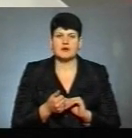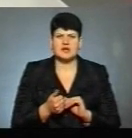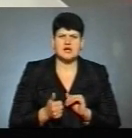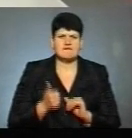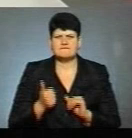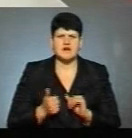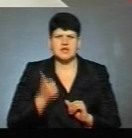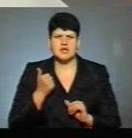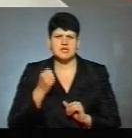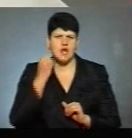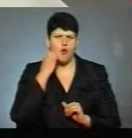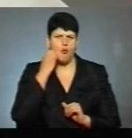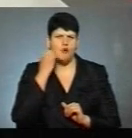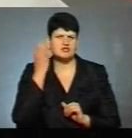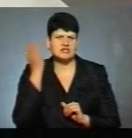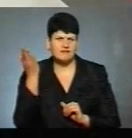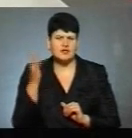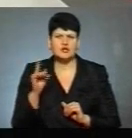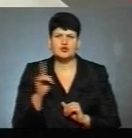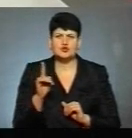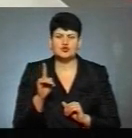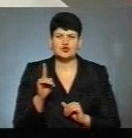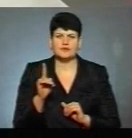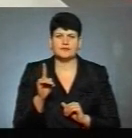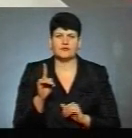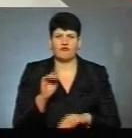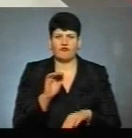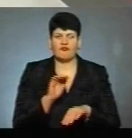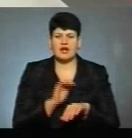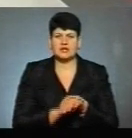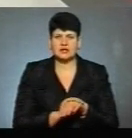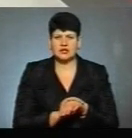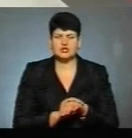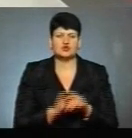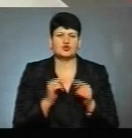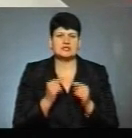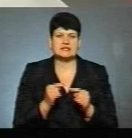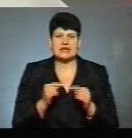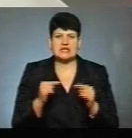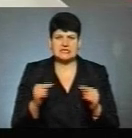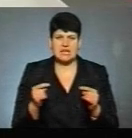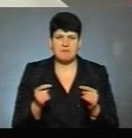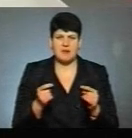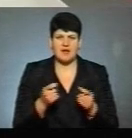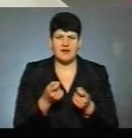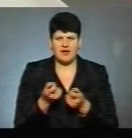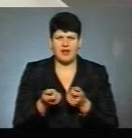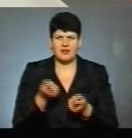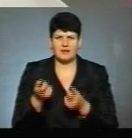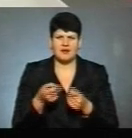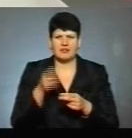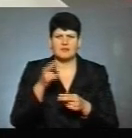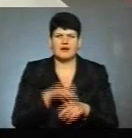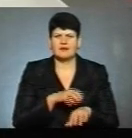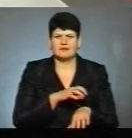Хвалилися вже в Москві, що фактично з різними елементами антирадянськими